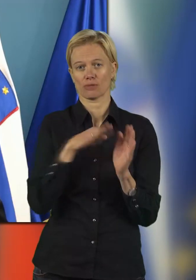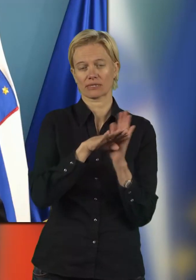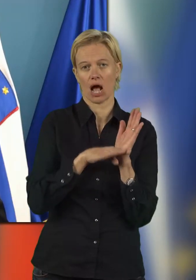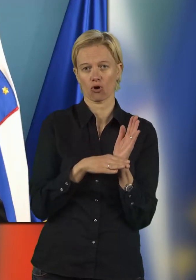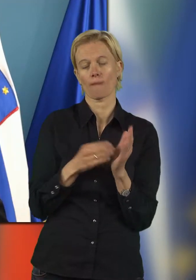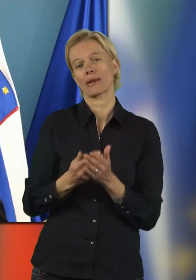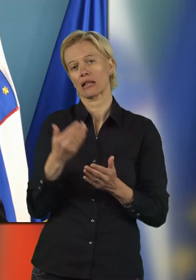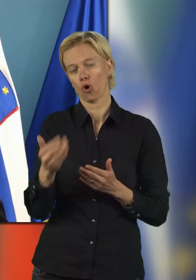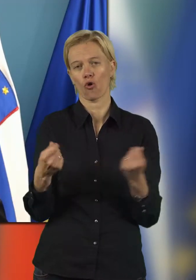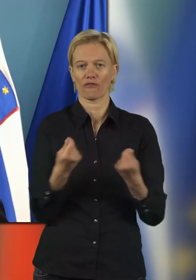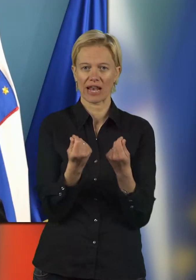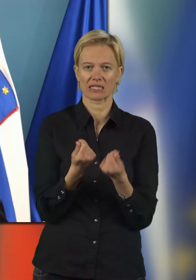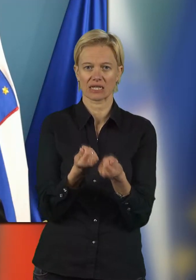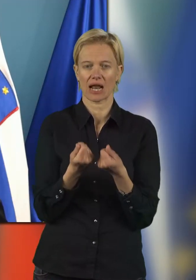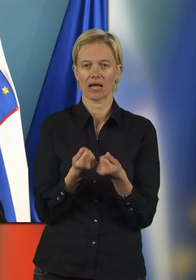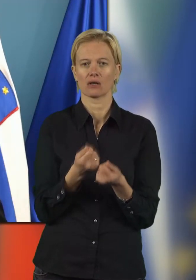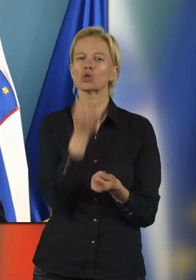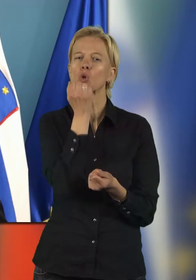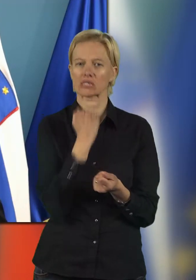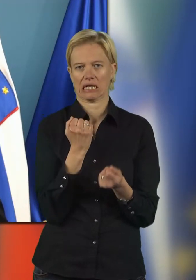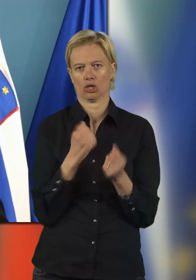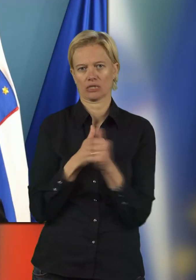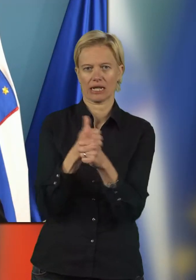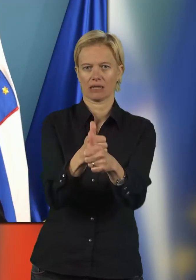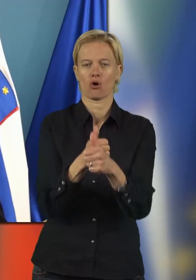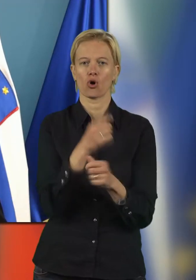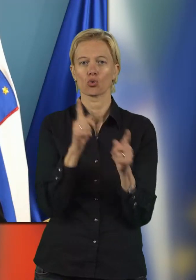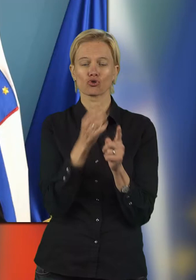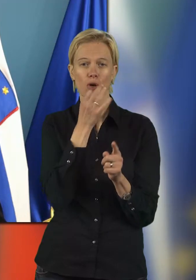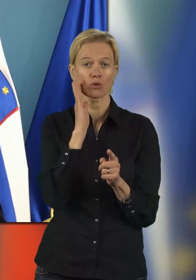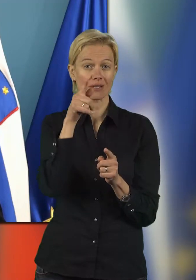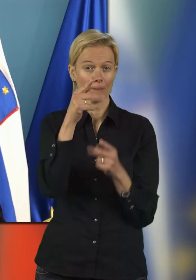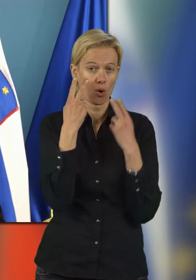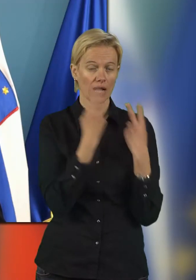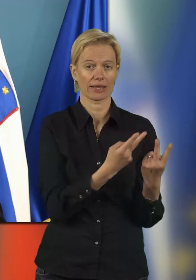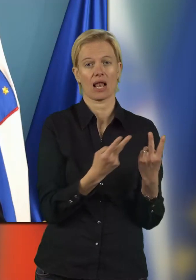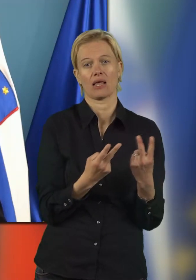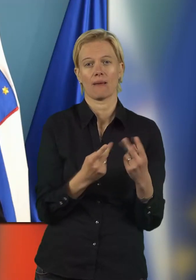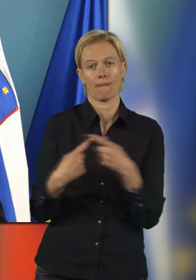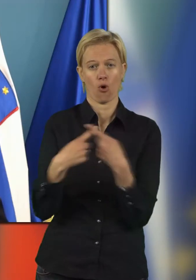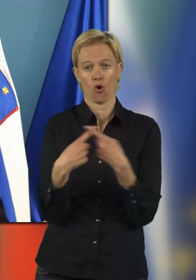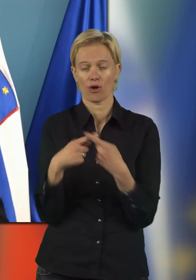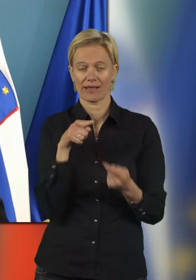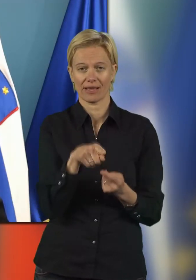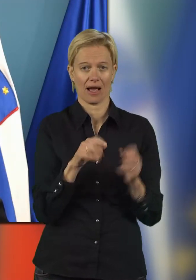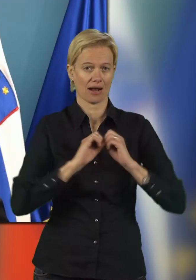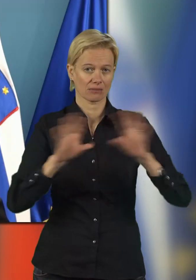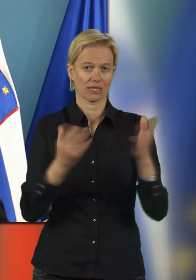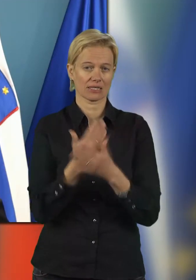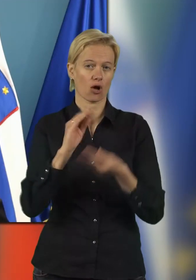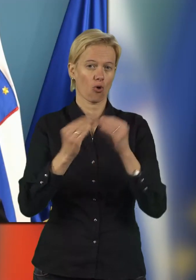usmeritvam pravzaprav z našim zakonom, z našim predlogom financiranja dosledno sledimo. Tudi če boste pogledali